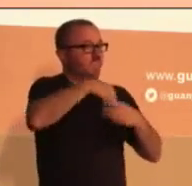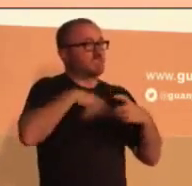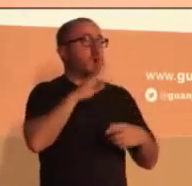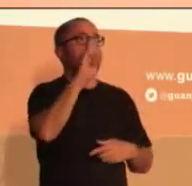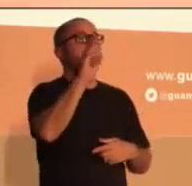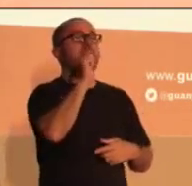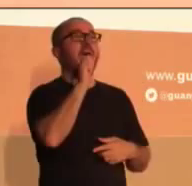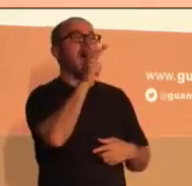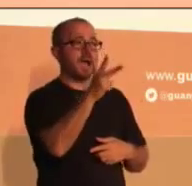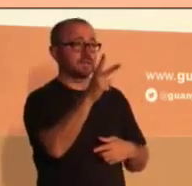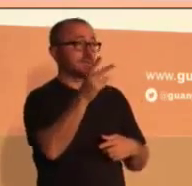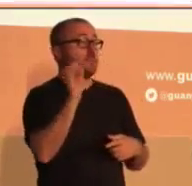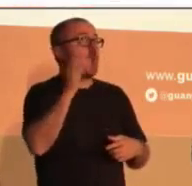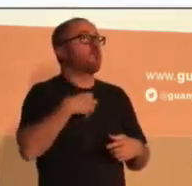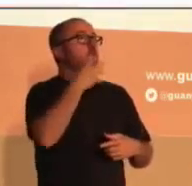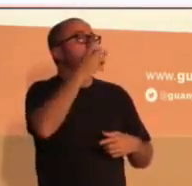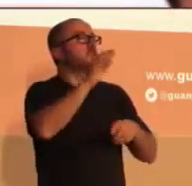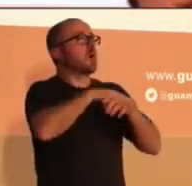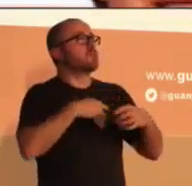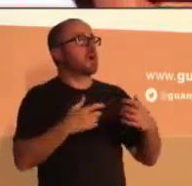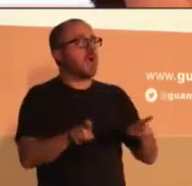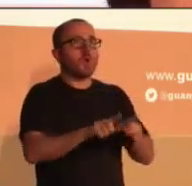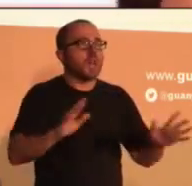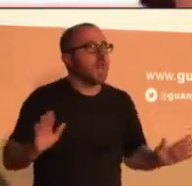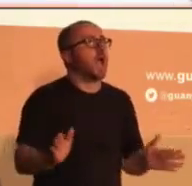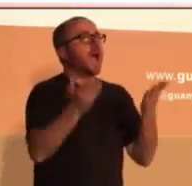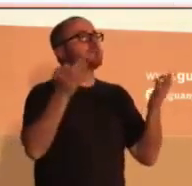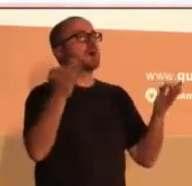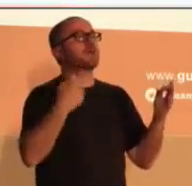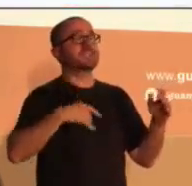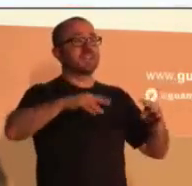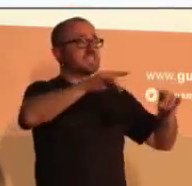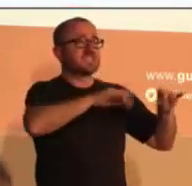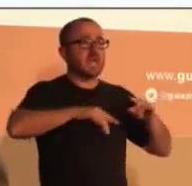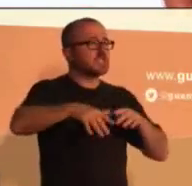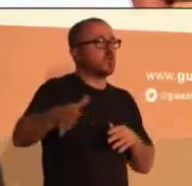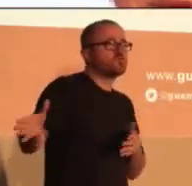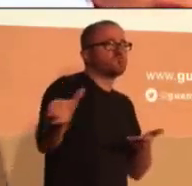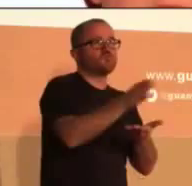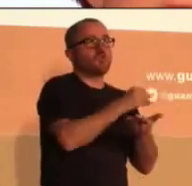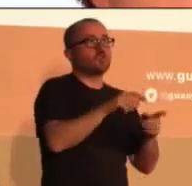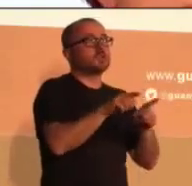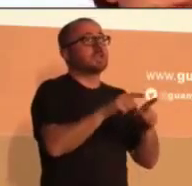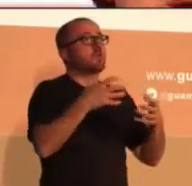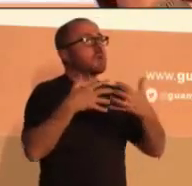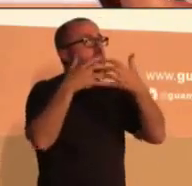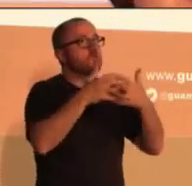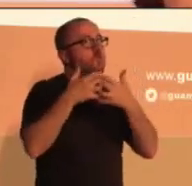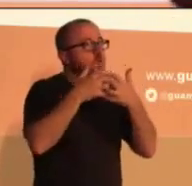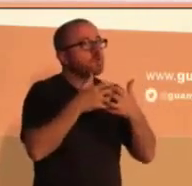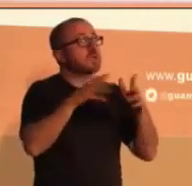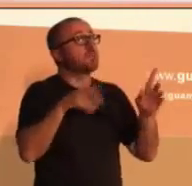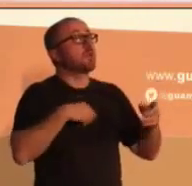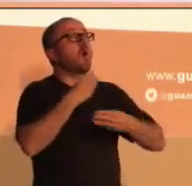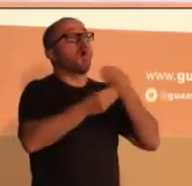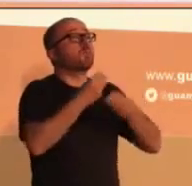crit de guerra, quan de cop la PA s'ha extès per tot el territori, ha sigut un moviment de referència, ha inspirat moltes altres més pràctiques i